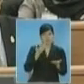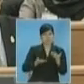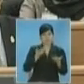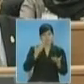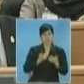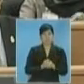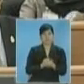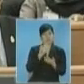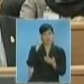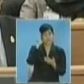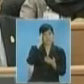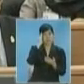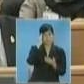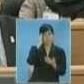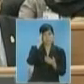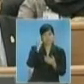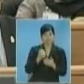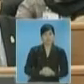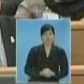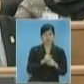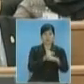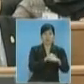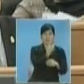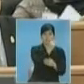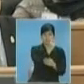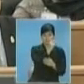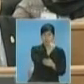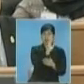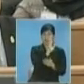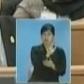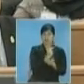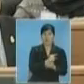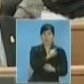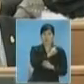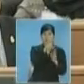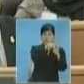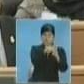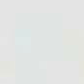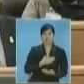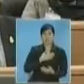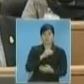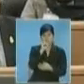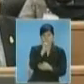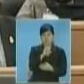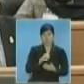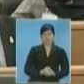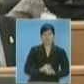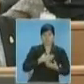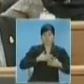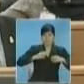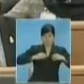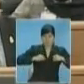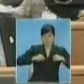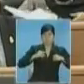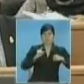ทราบอยู่แล้วนะครับว่า 11:00 นทุกวันพฤหัสบดีเนี่ยมีกระทู้ถามสดที่ผมเห็นชอบด้วยก็คือว่